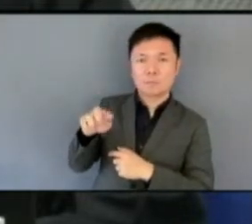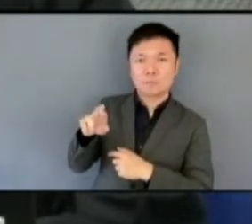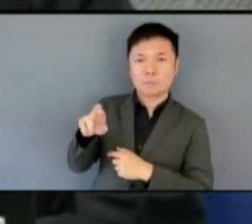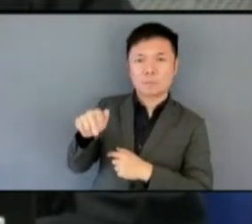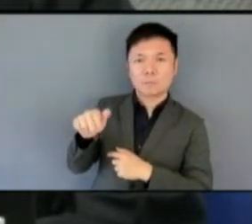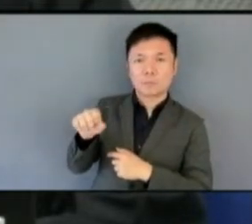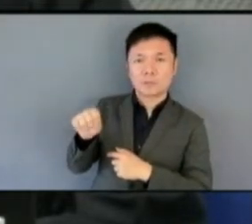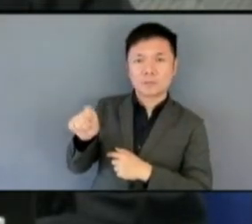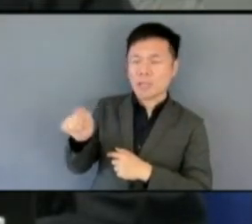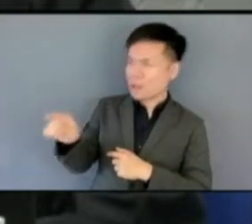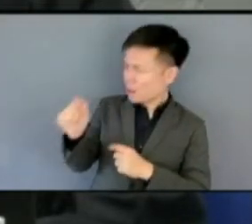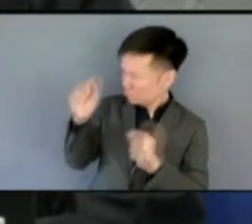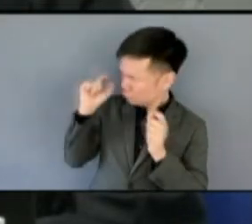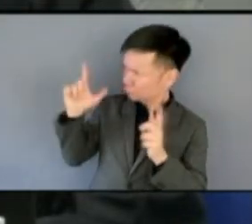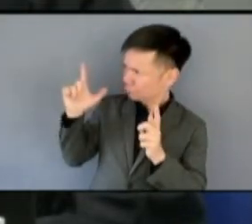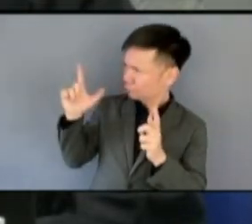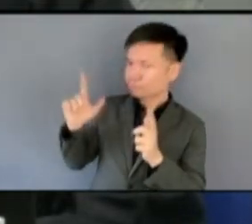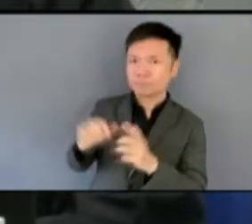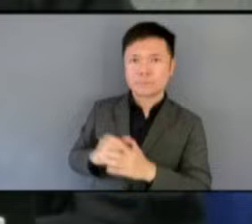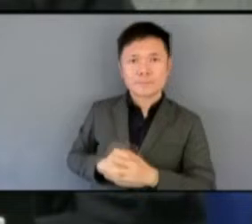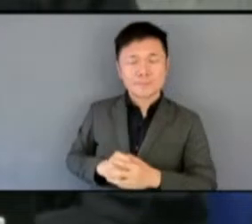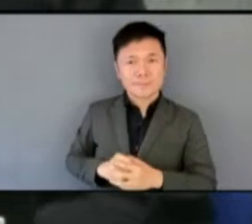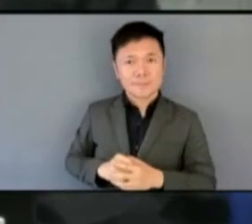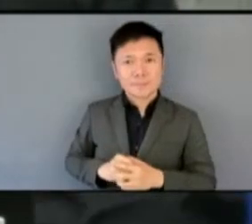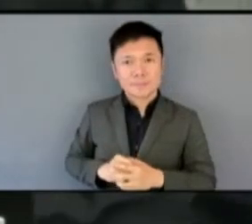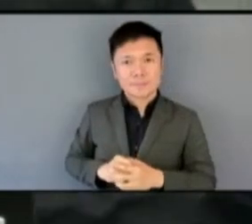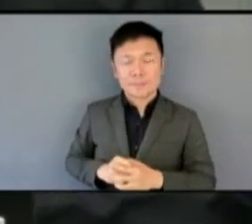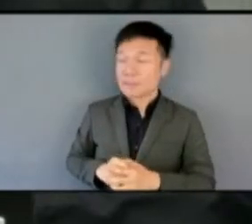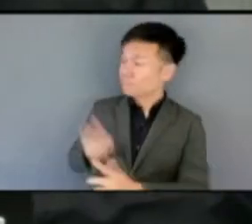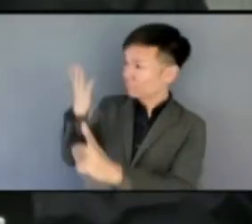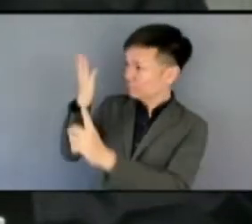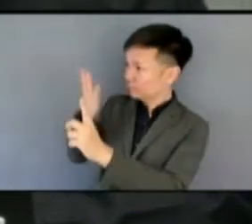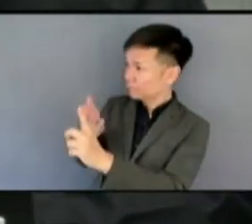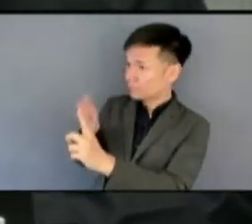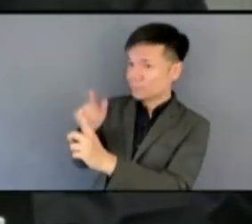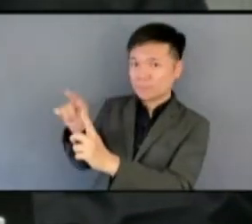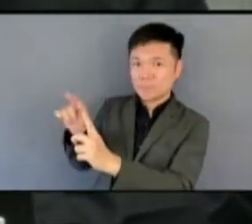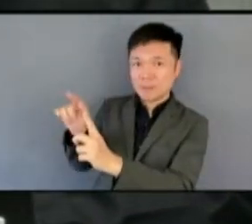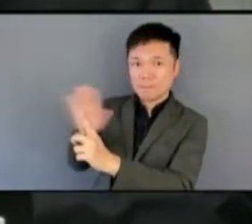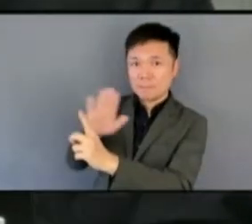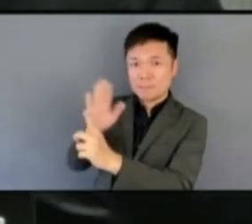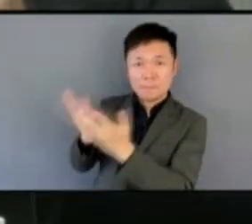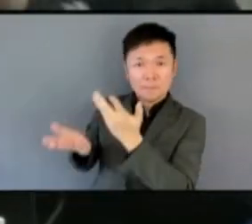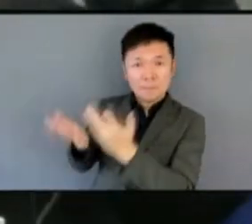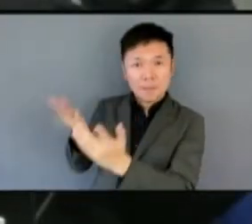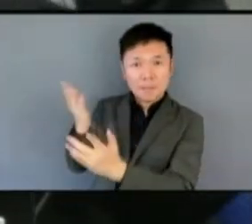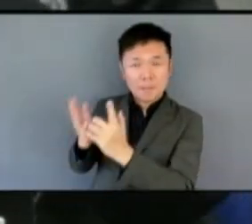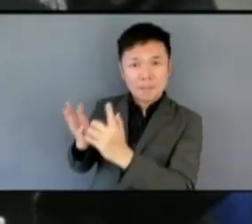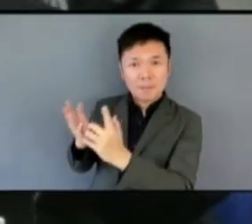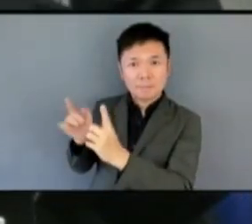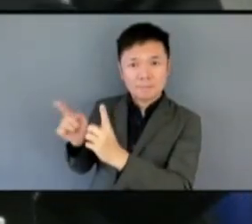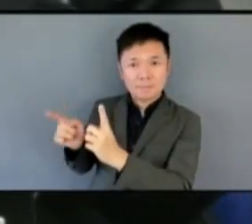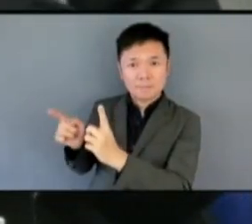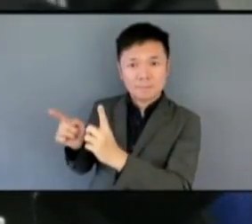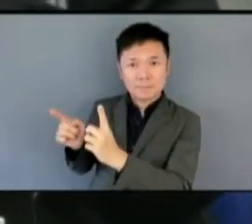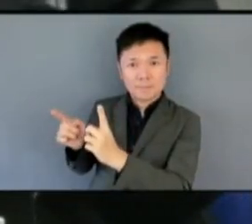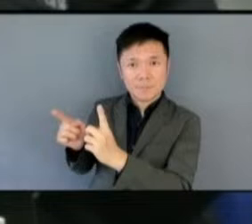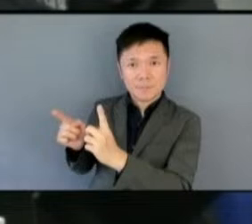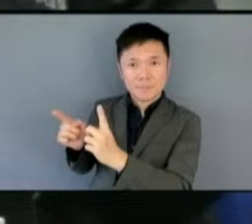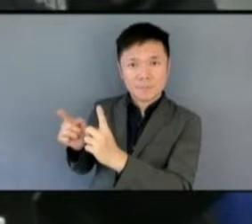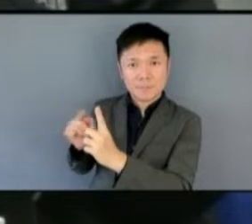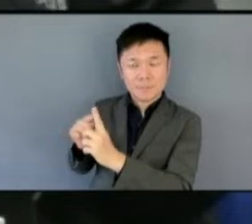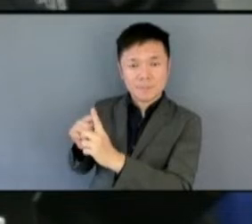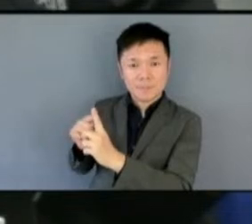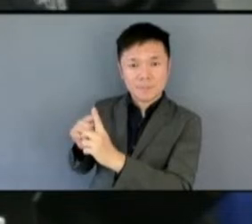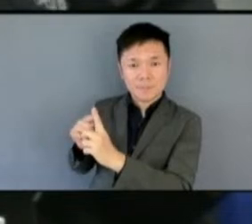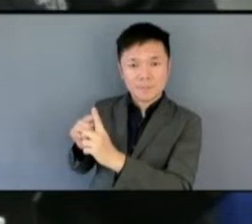Мне показалось, он не до конца уловил то, что хотел донести до аудитории